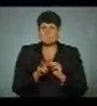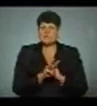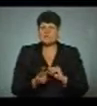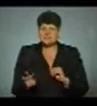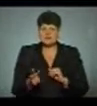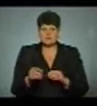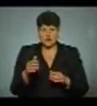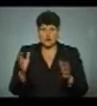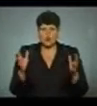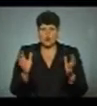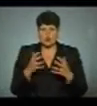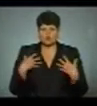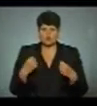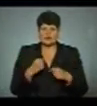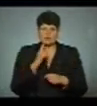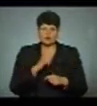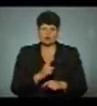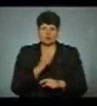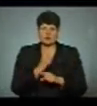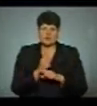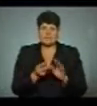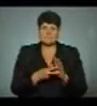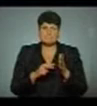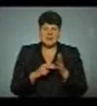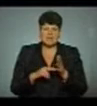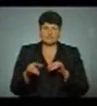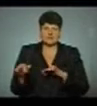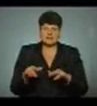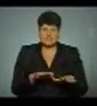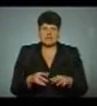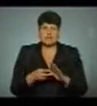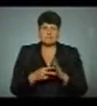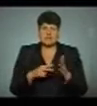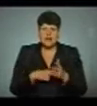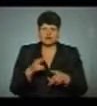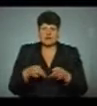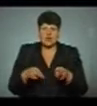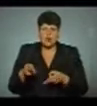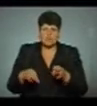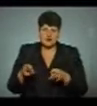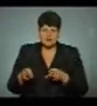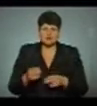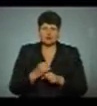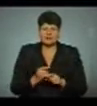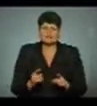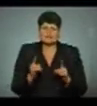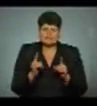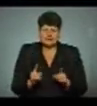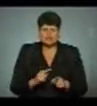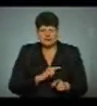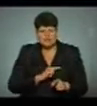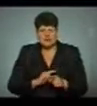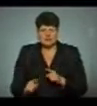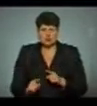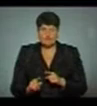охорони здоров'я тимчасово заборонити планові заходи та планові операції, здійснювати лише термінові